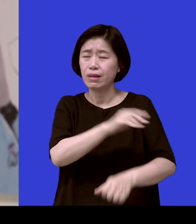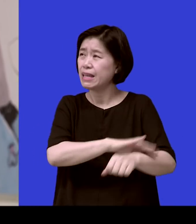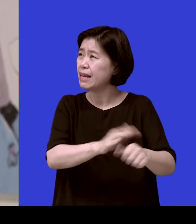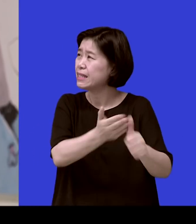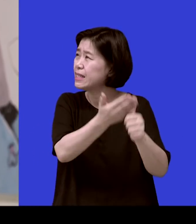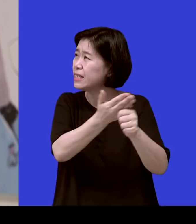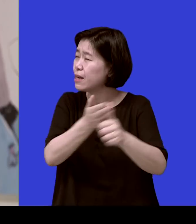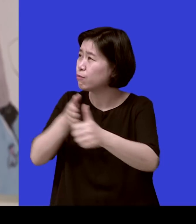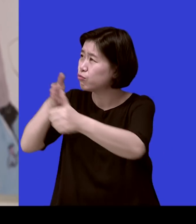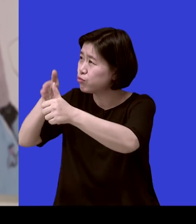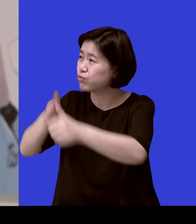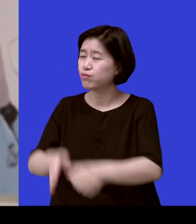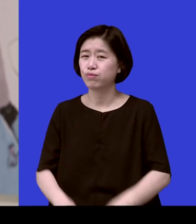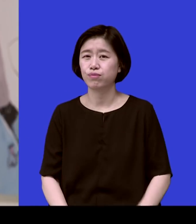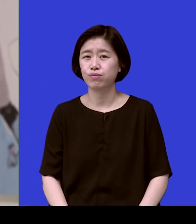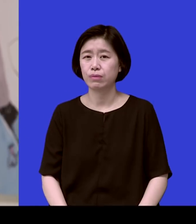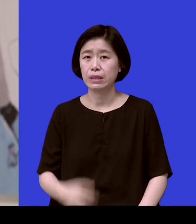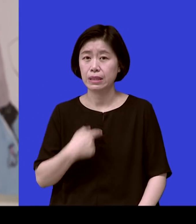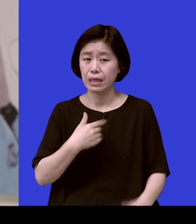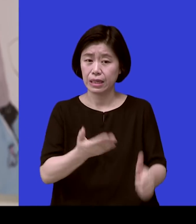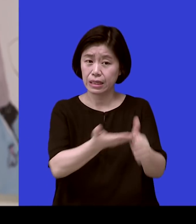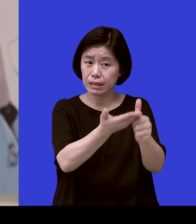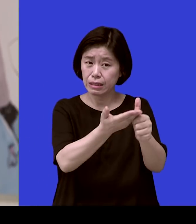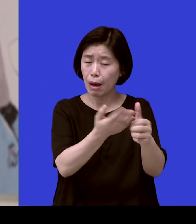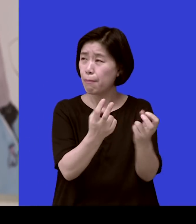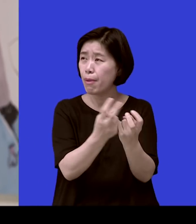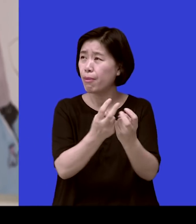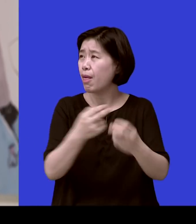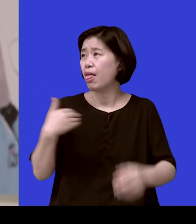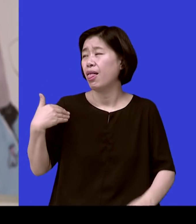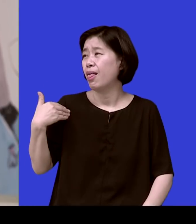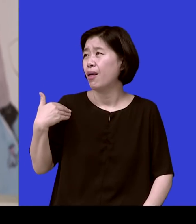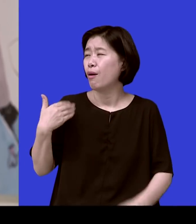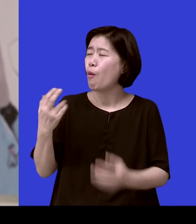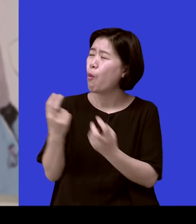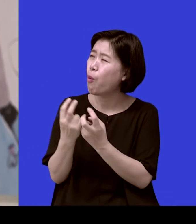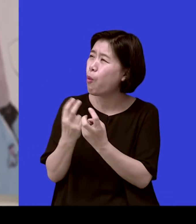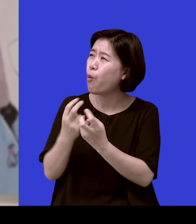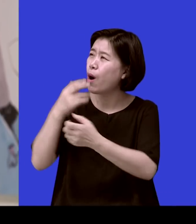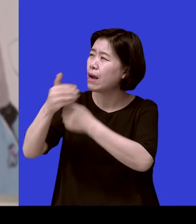어떻게 키워야 되는지 정말 몰라요. 네네. 그렇게 기도하는데